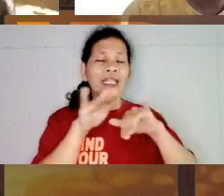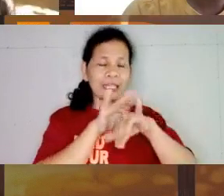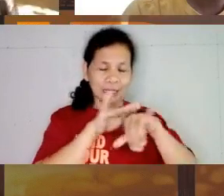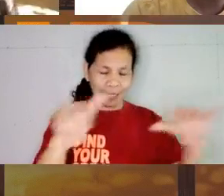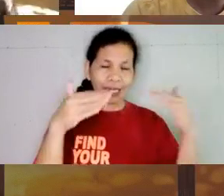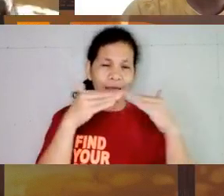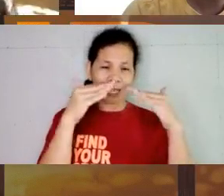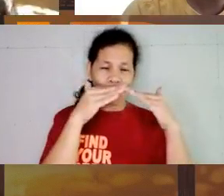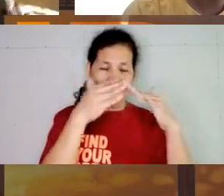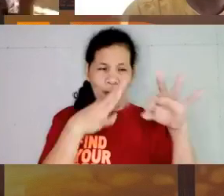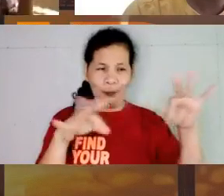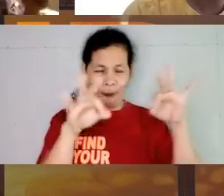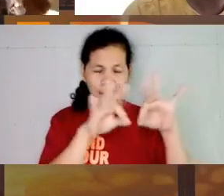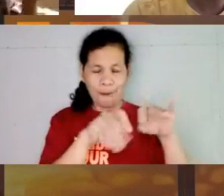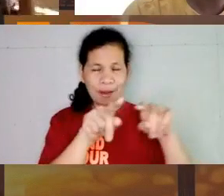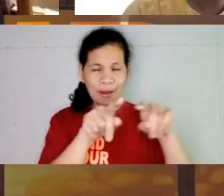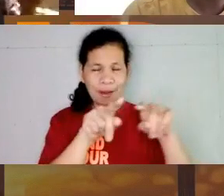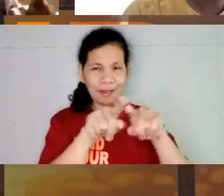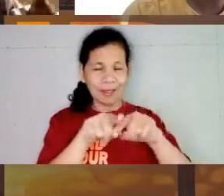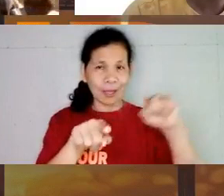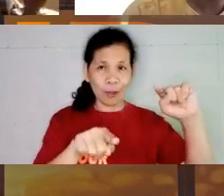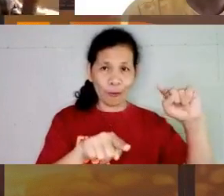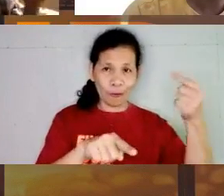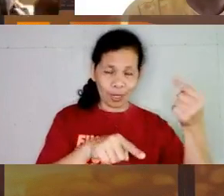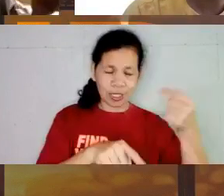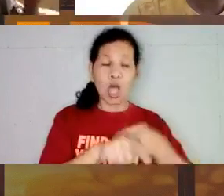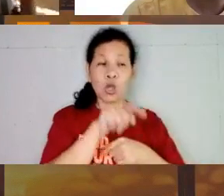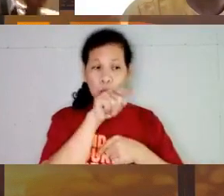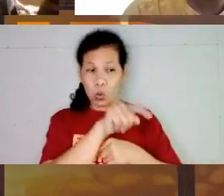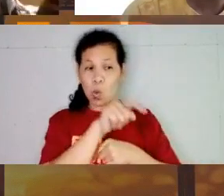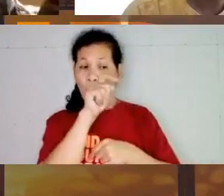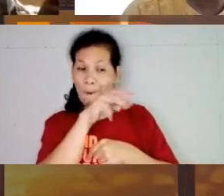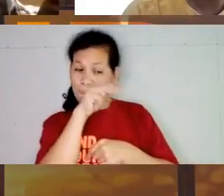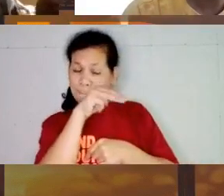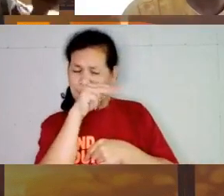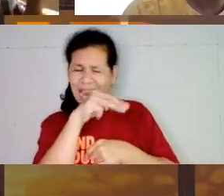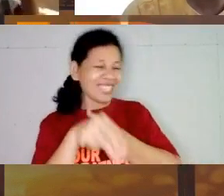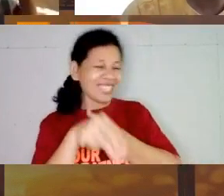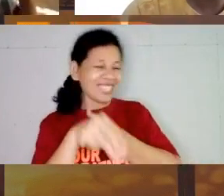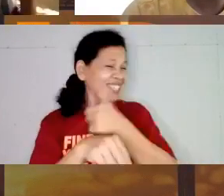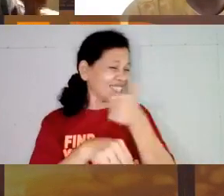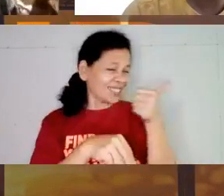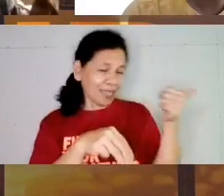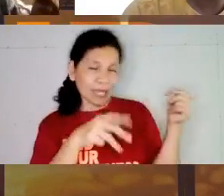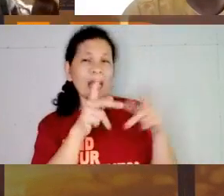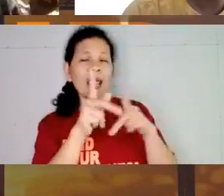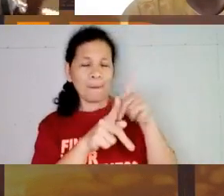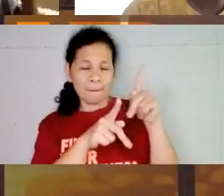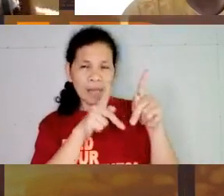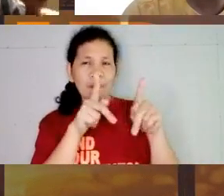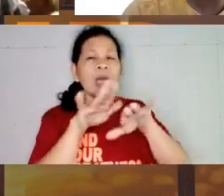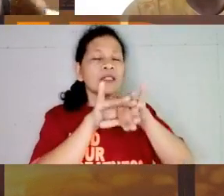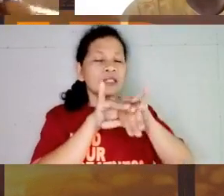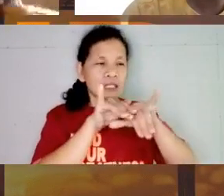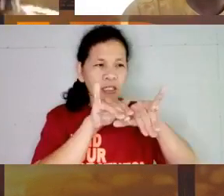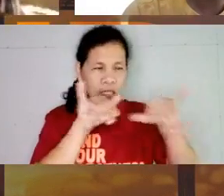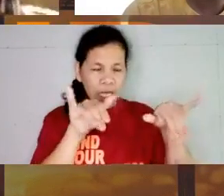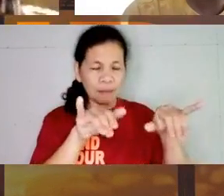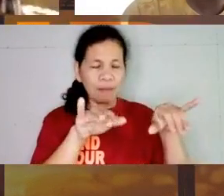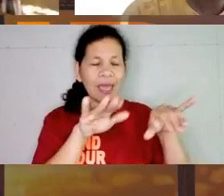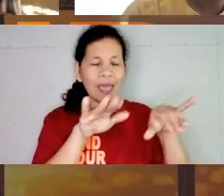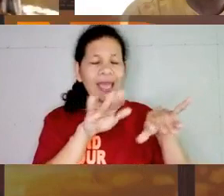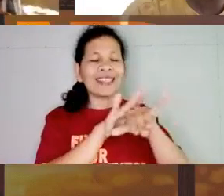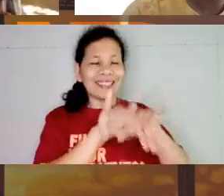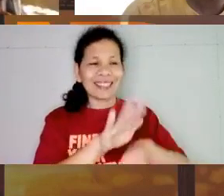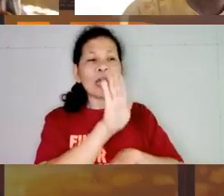una. Anong sinabi na? You must love other people the same as you love yourself.